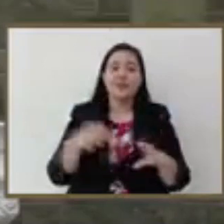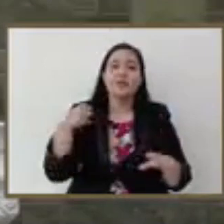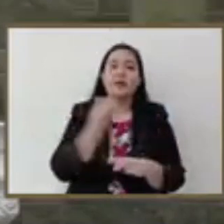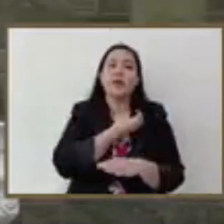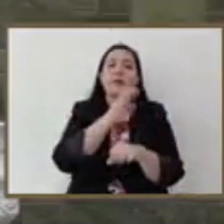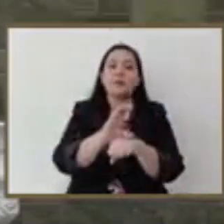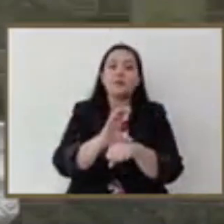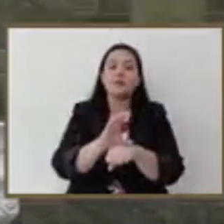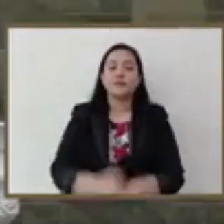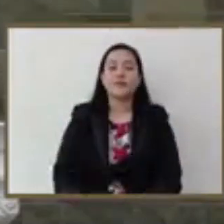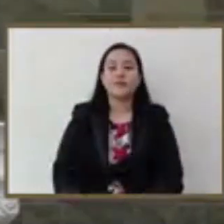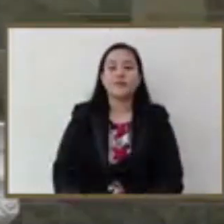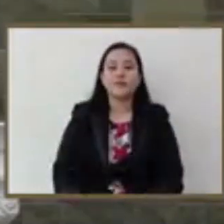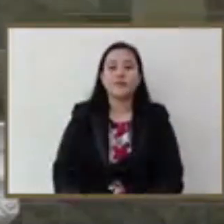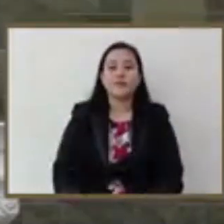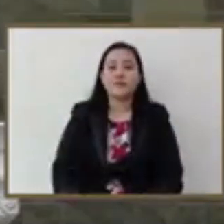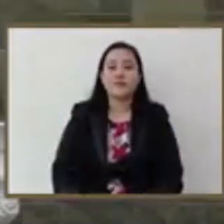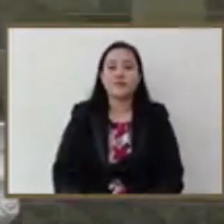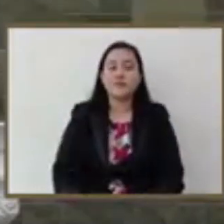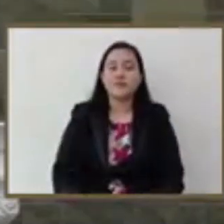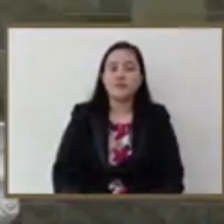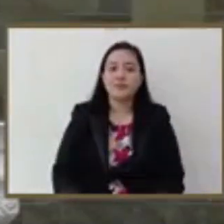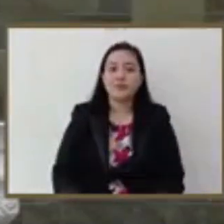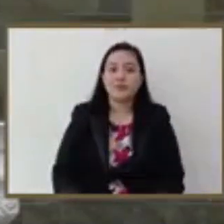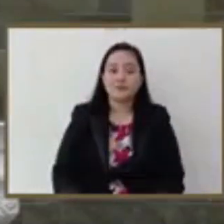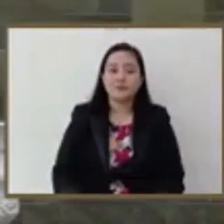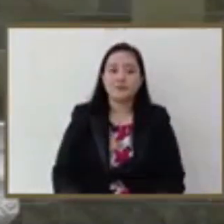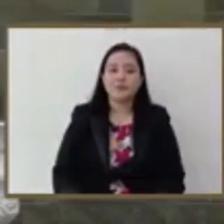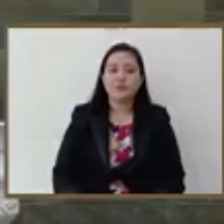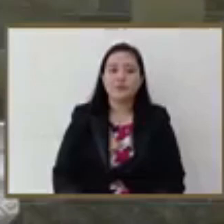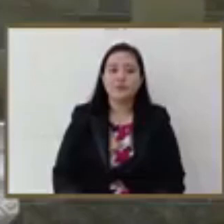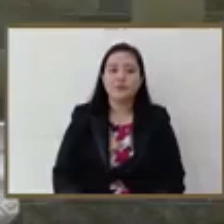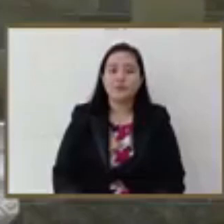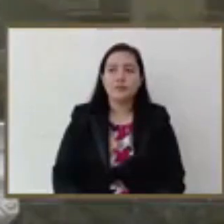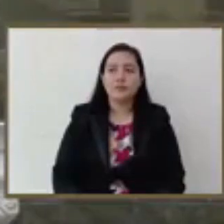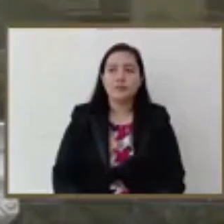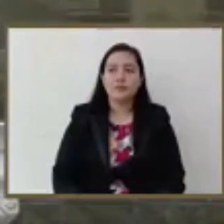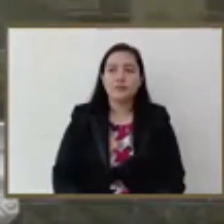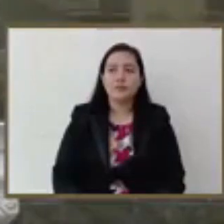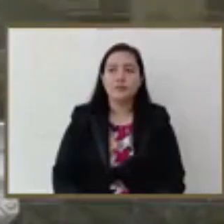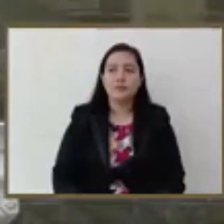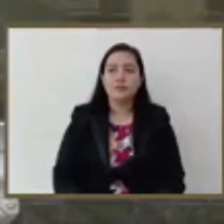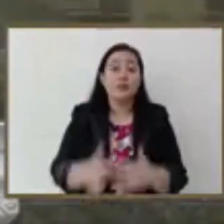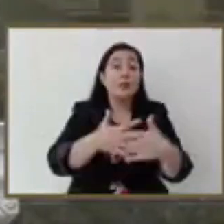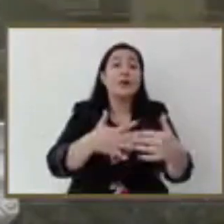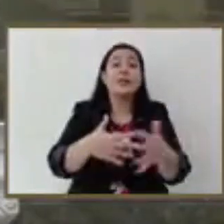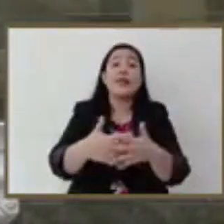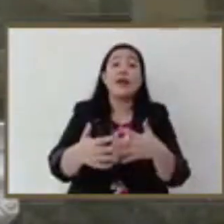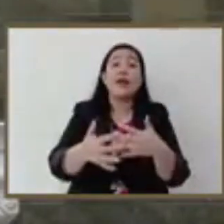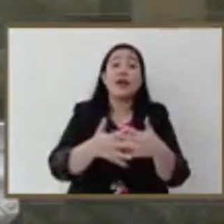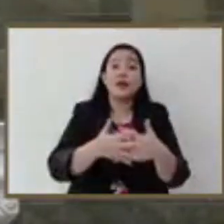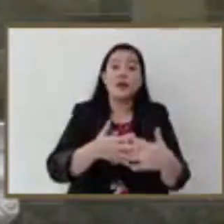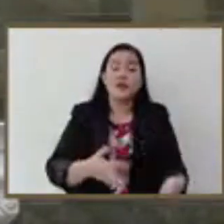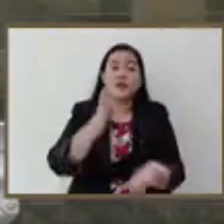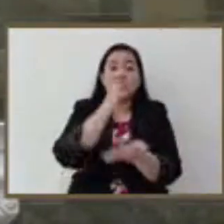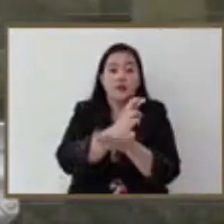kapatid. It is very important. You see, kaya nga po, hindi po, anumang samahan po natin dito, tandaan niyo po